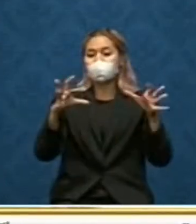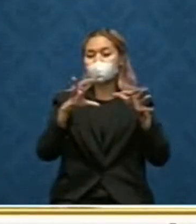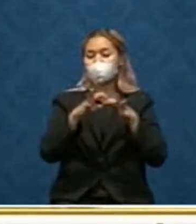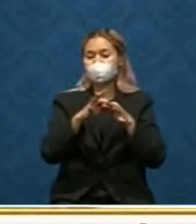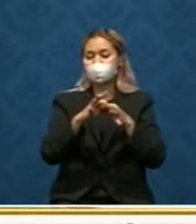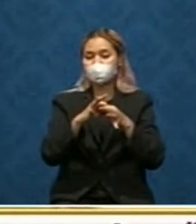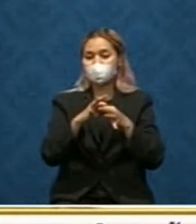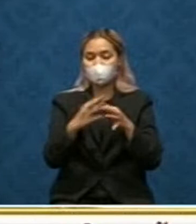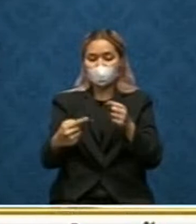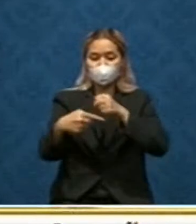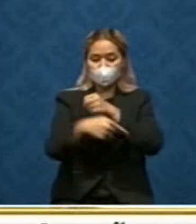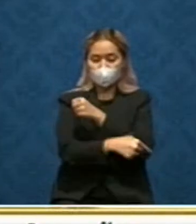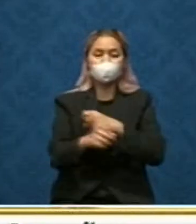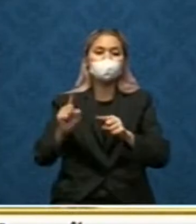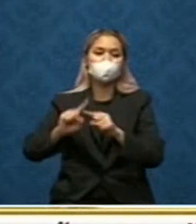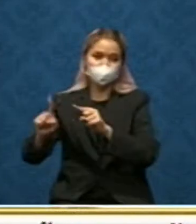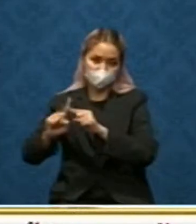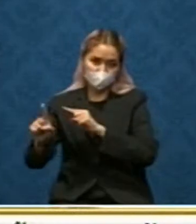ปทุกจดิท